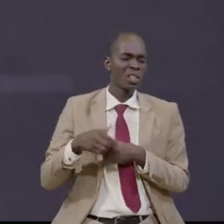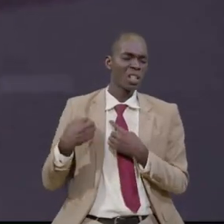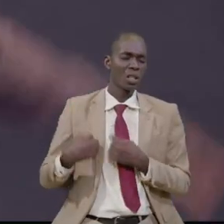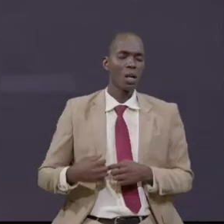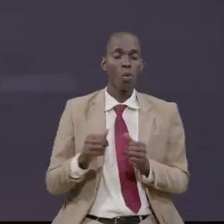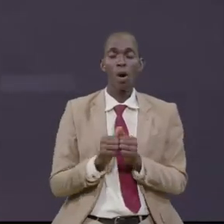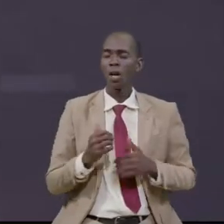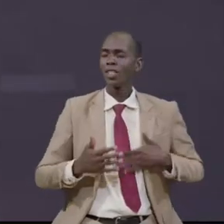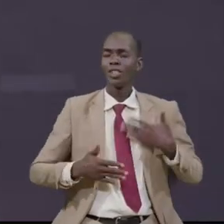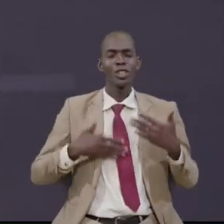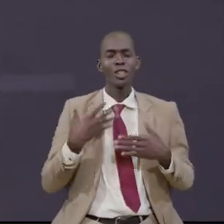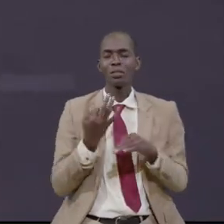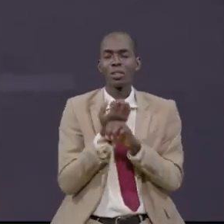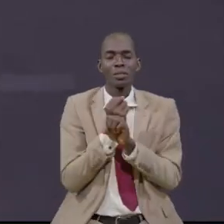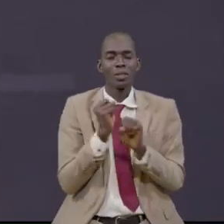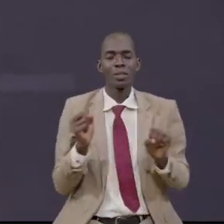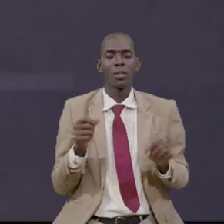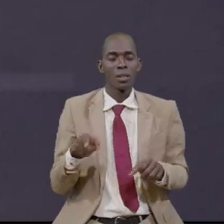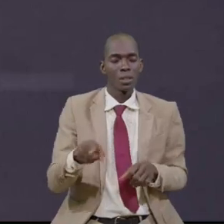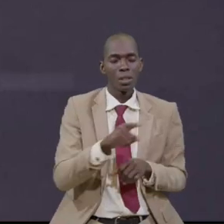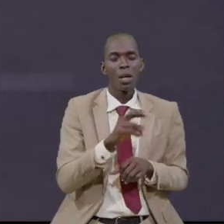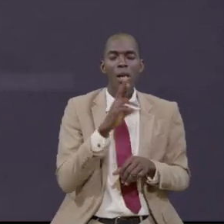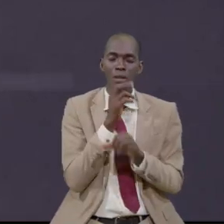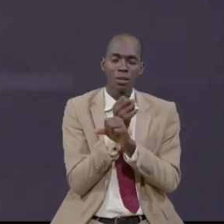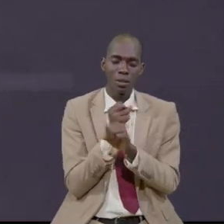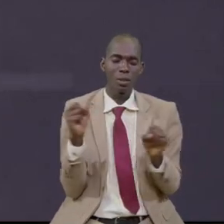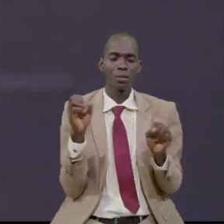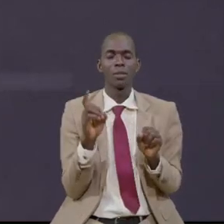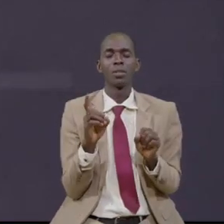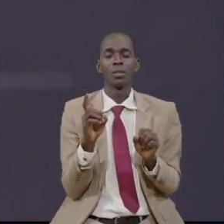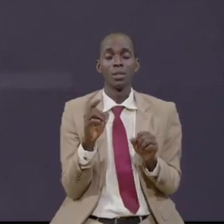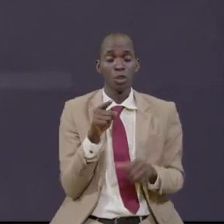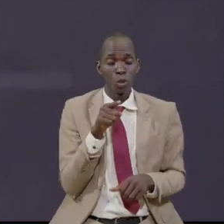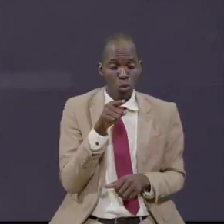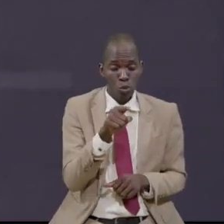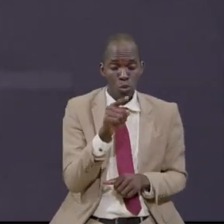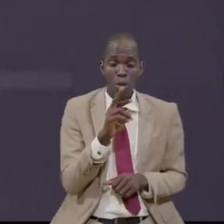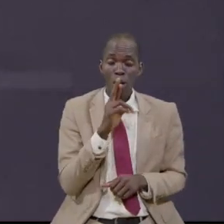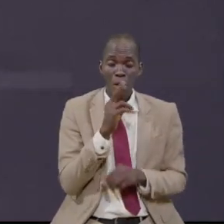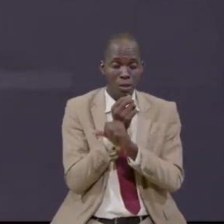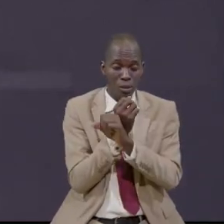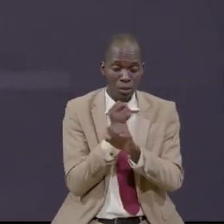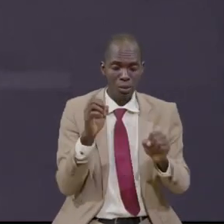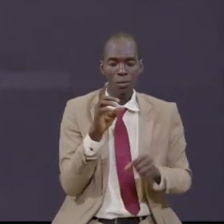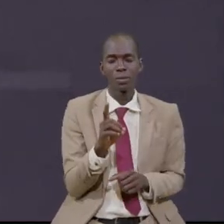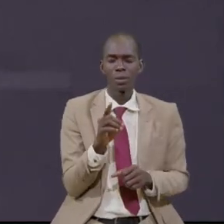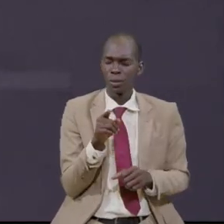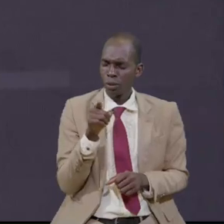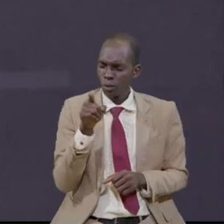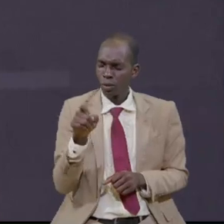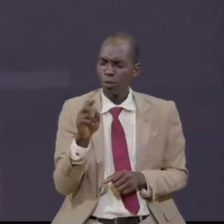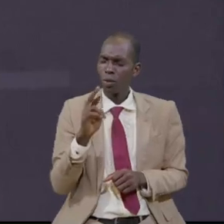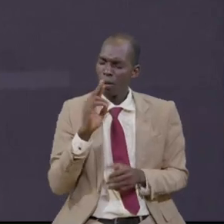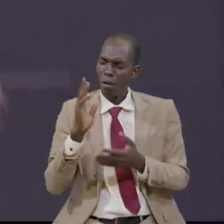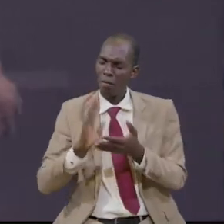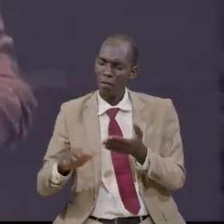du salut qui sont sauvés. Vous êtes sauvés. Vous êtes